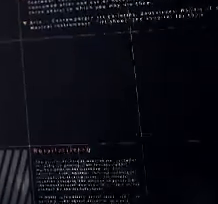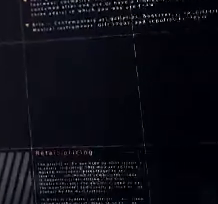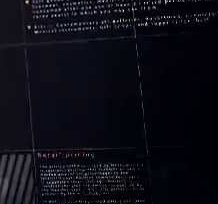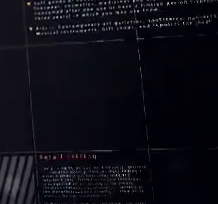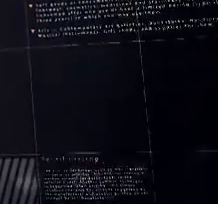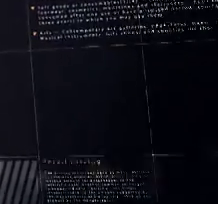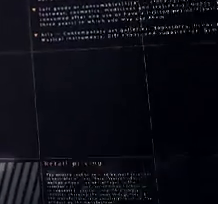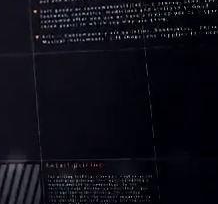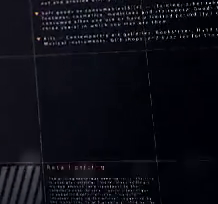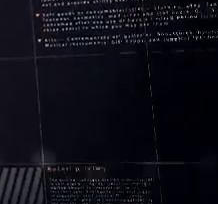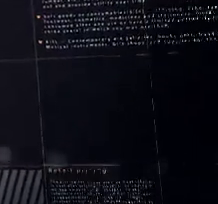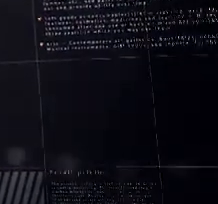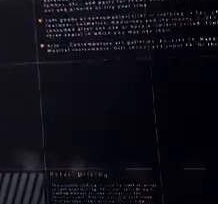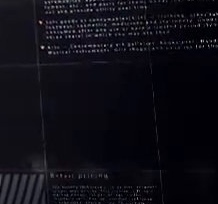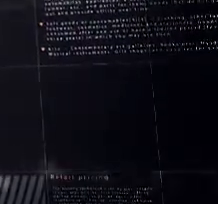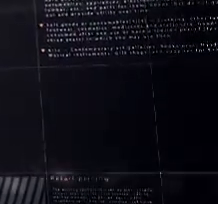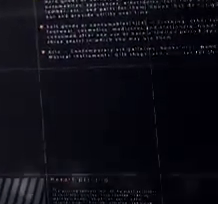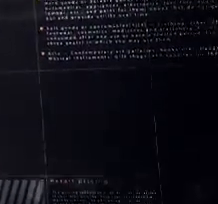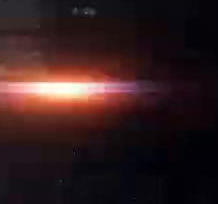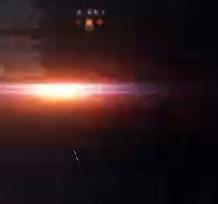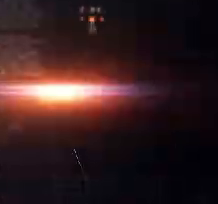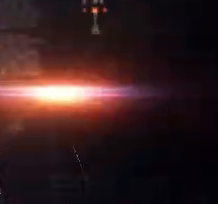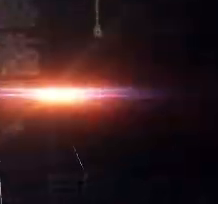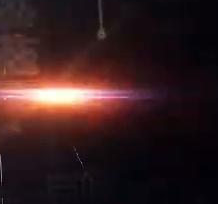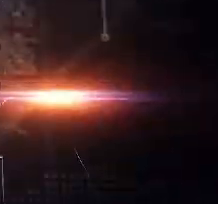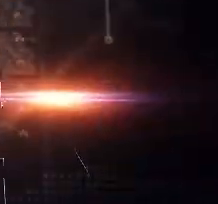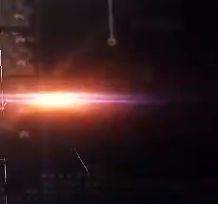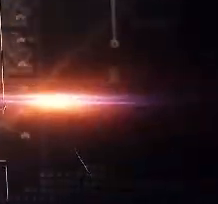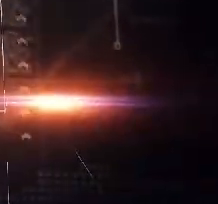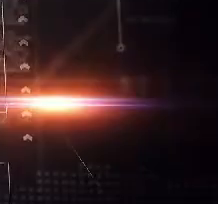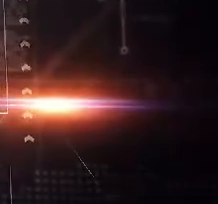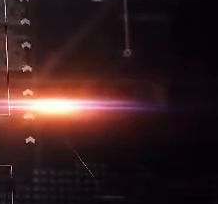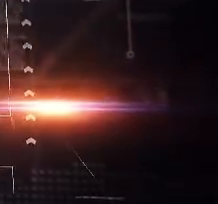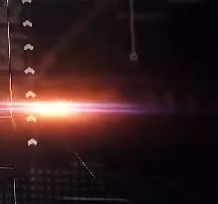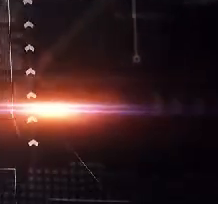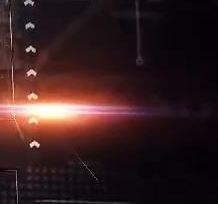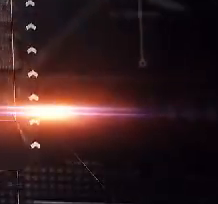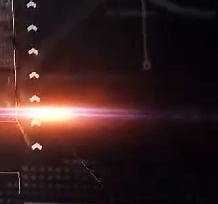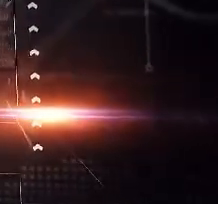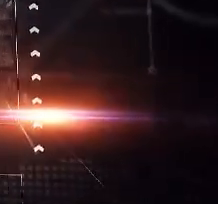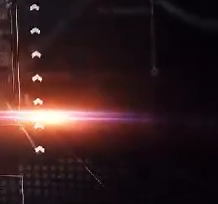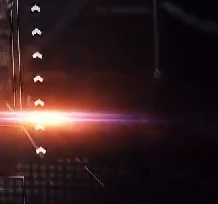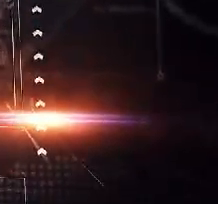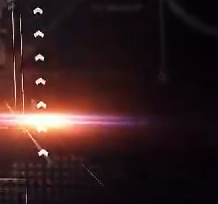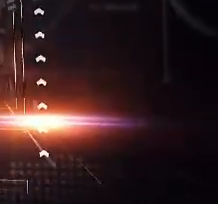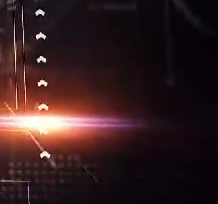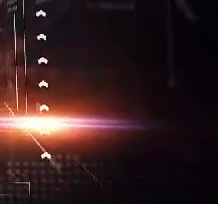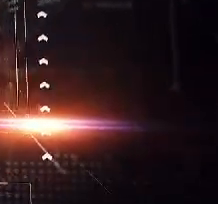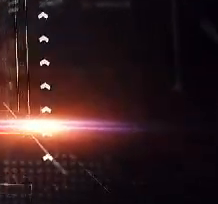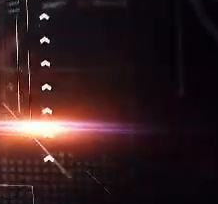radio RTM kini di MyFreeview. RTM, teman setia anda.